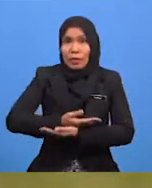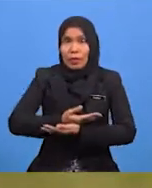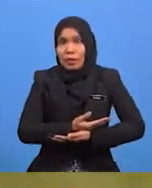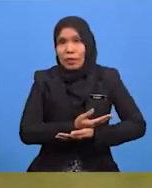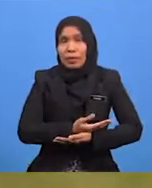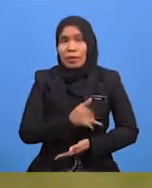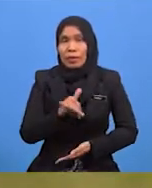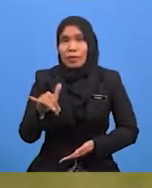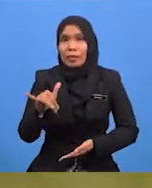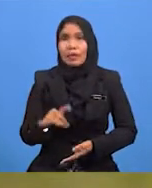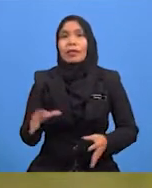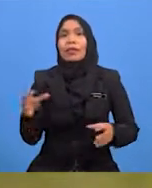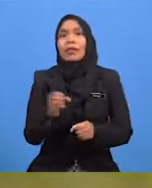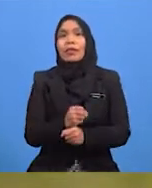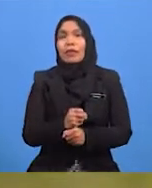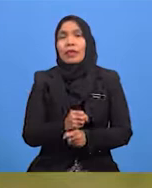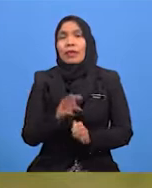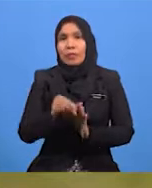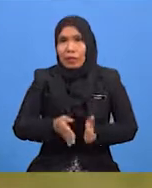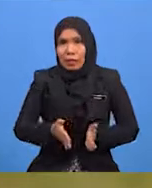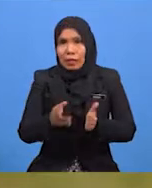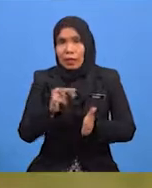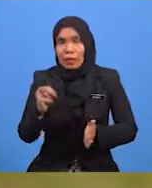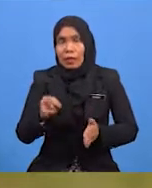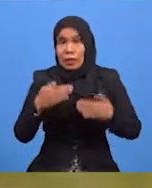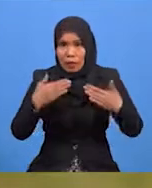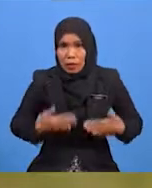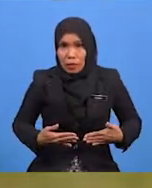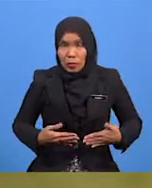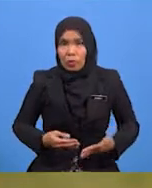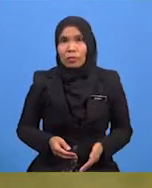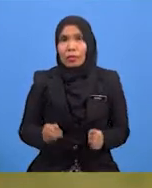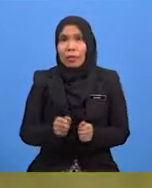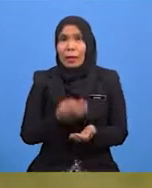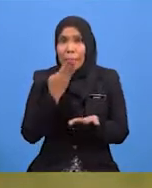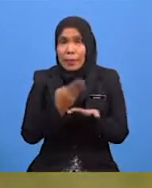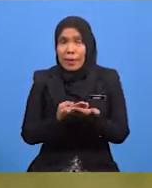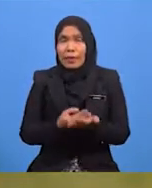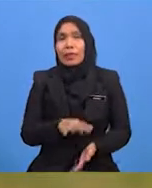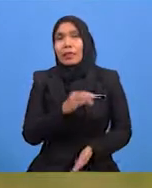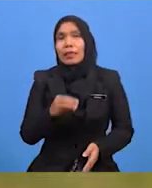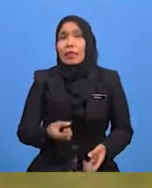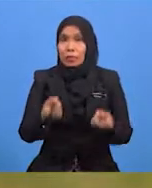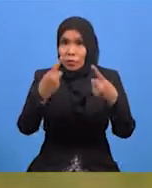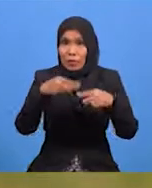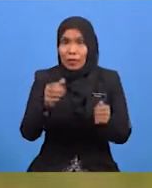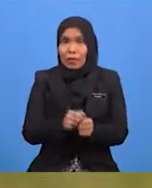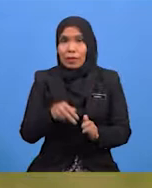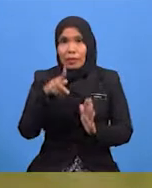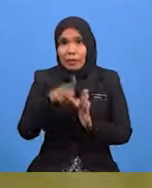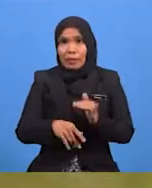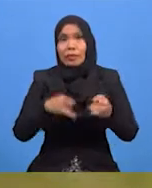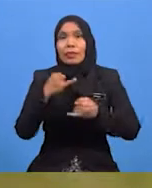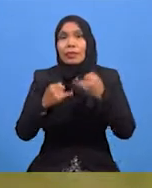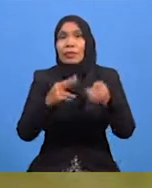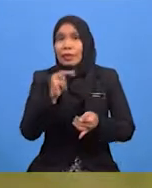kehidupan dengan baik dan pulang dengan kejayaan. Kita akan meneruskan perbincangan pada